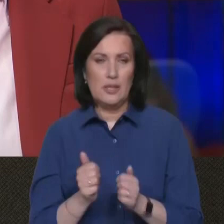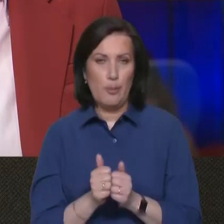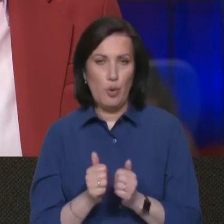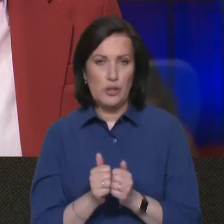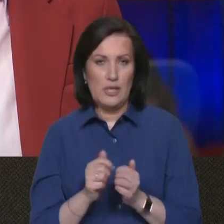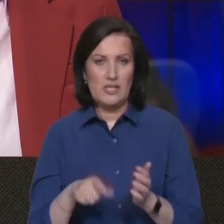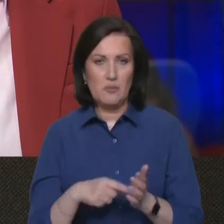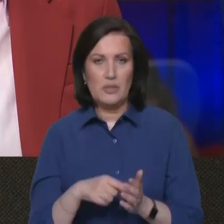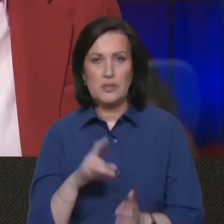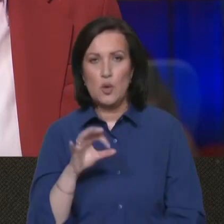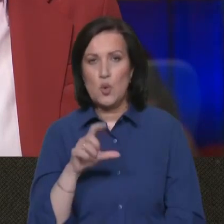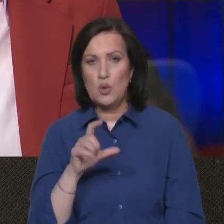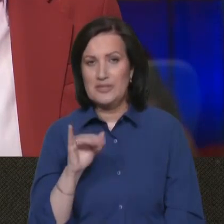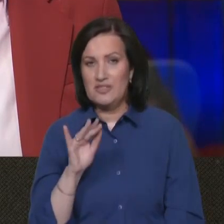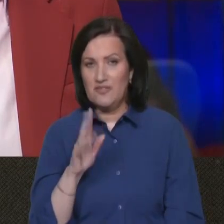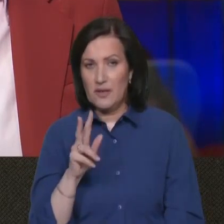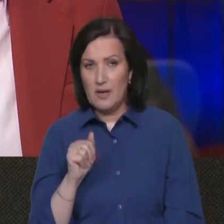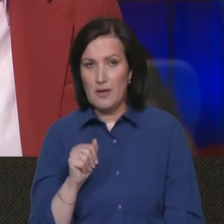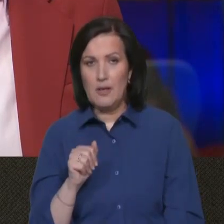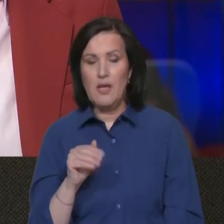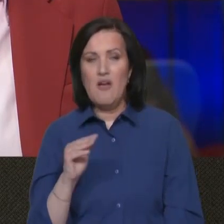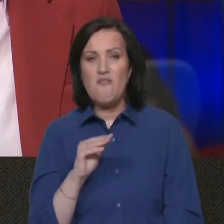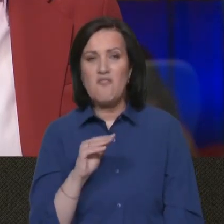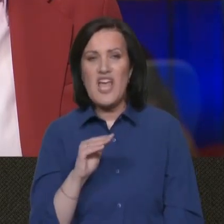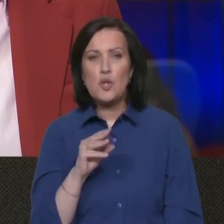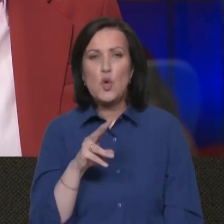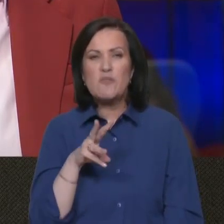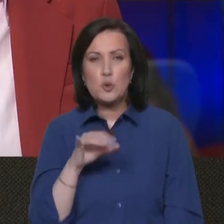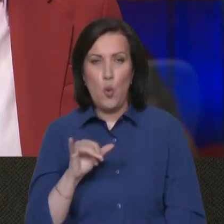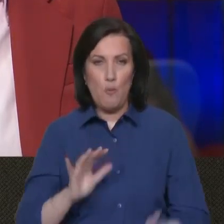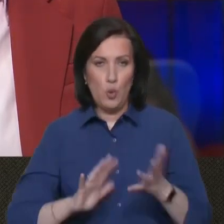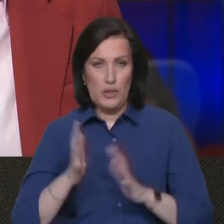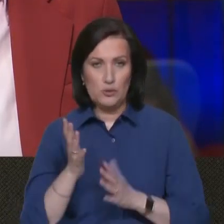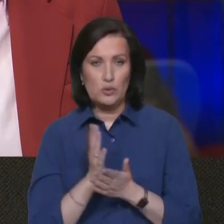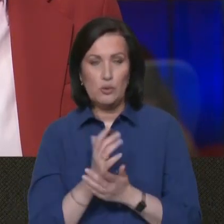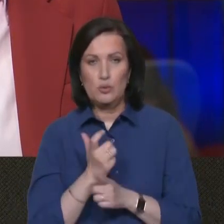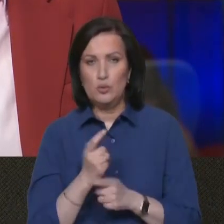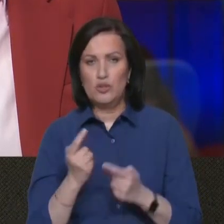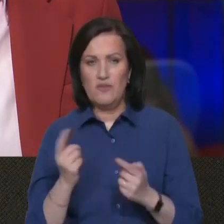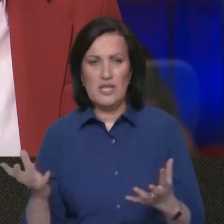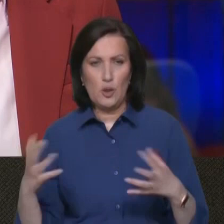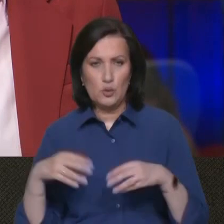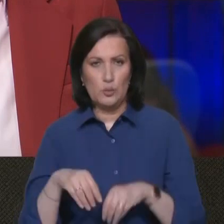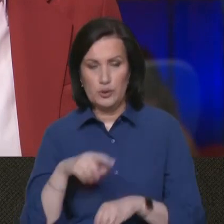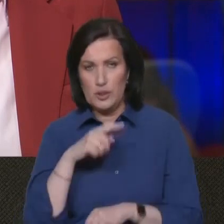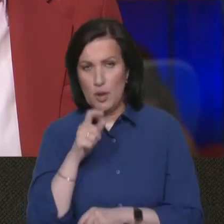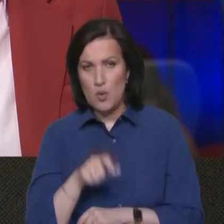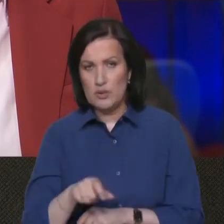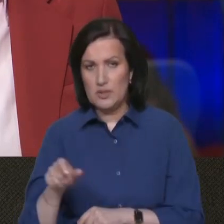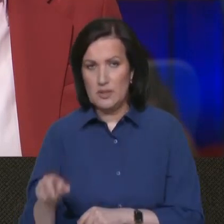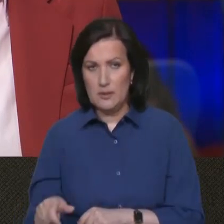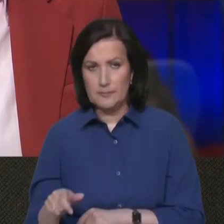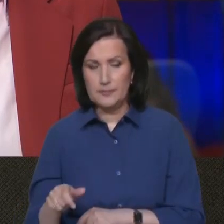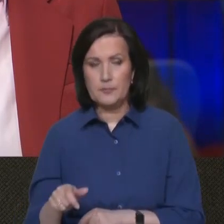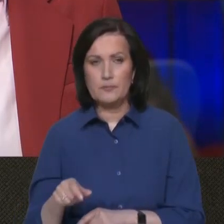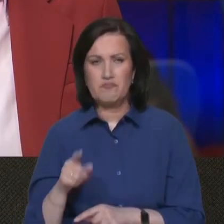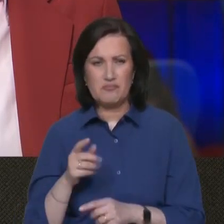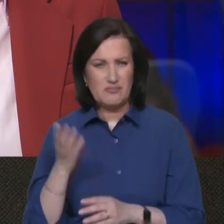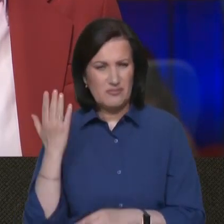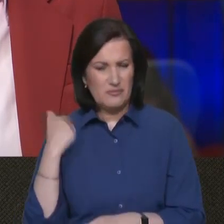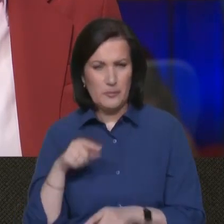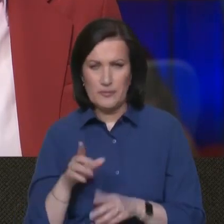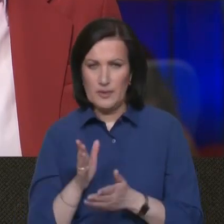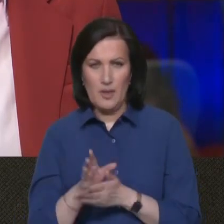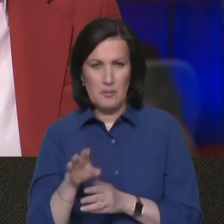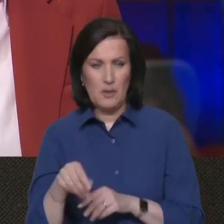неподалік від міста Розівка, до речі, у так званому Федорівському лісу. Там знаходиться дуже велике скупчення росіян. Знаходиться воно там давно,